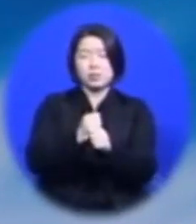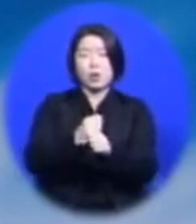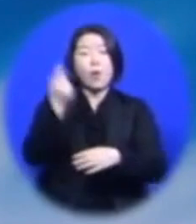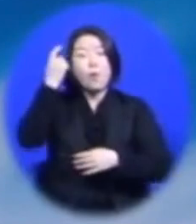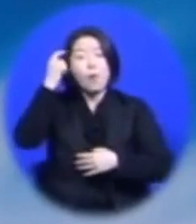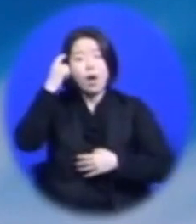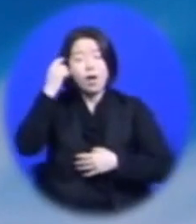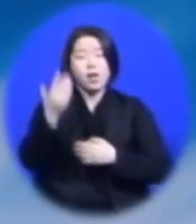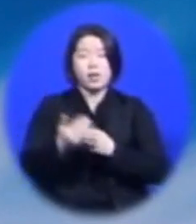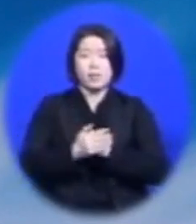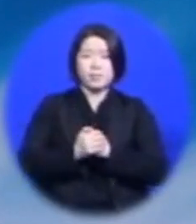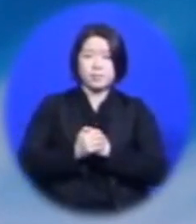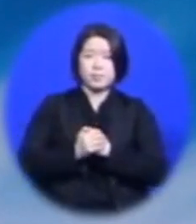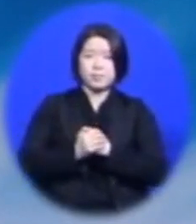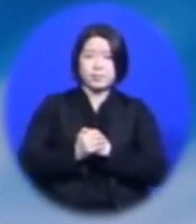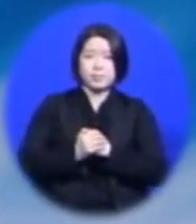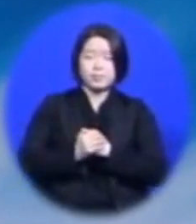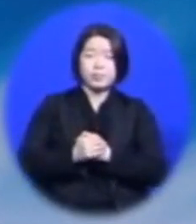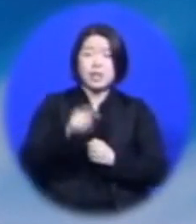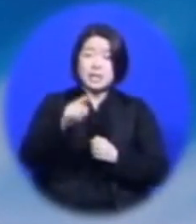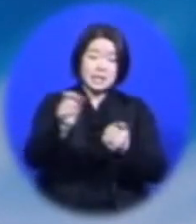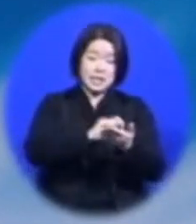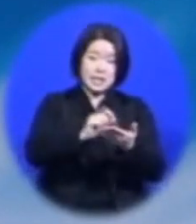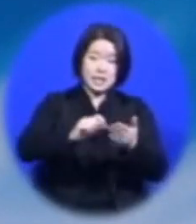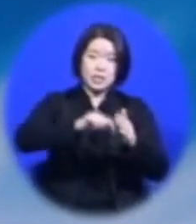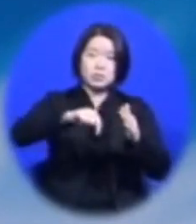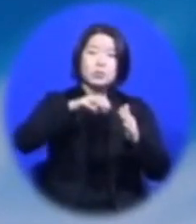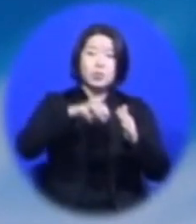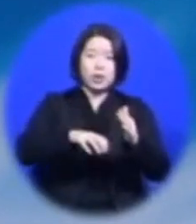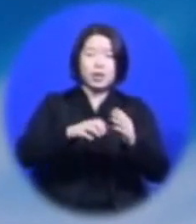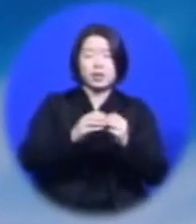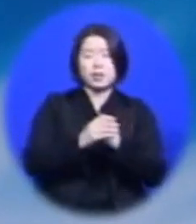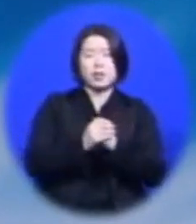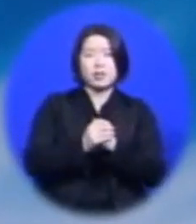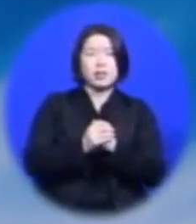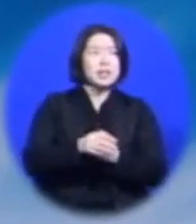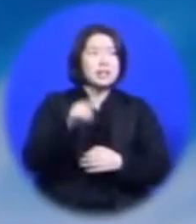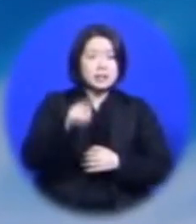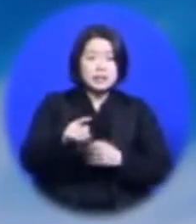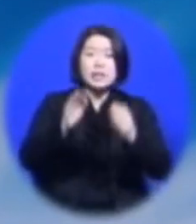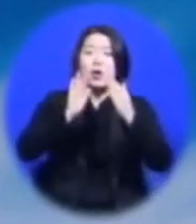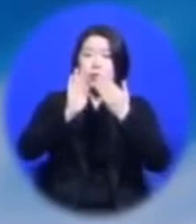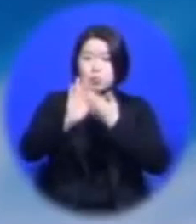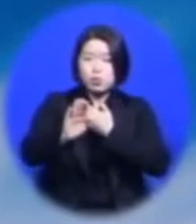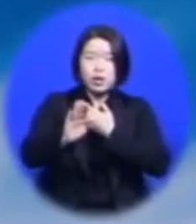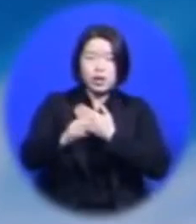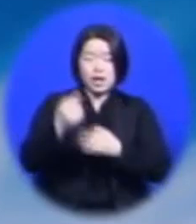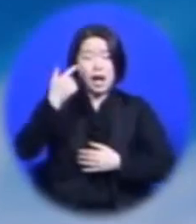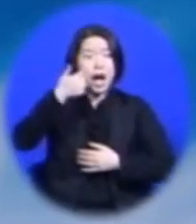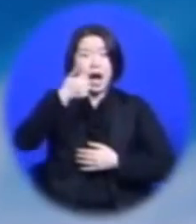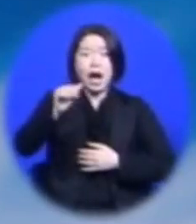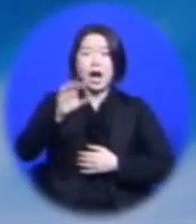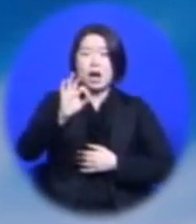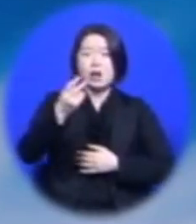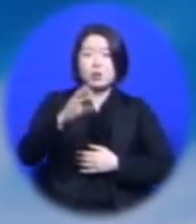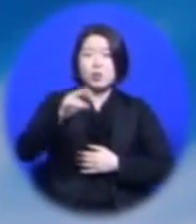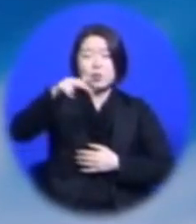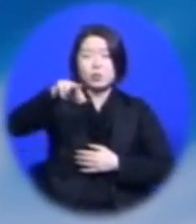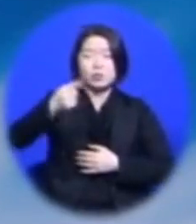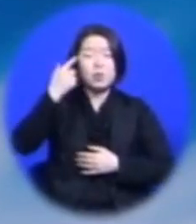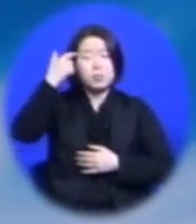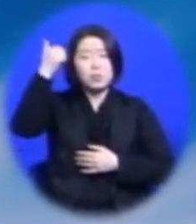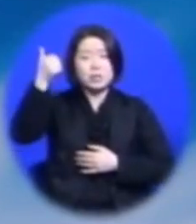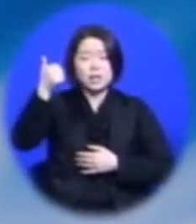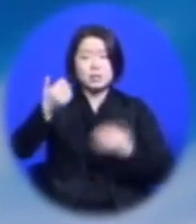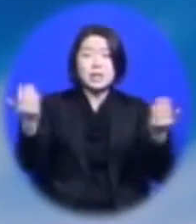그랬죠? 이 일기 속에 그 이후에 하용조 목사님의 삶이 설계도처럼